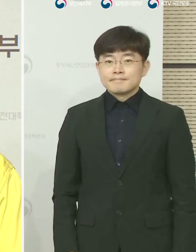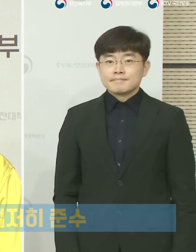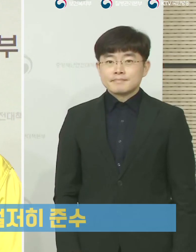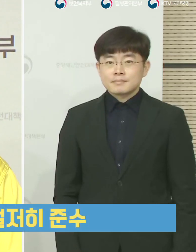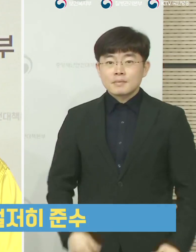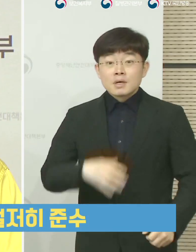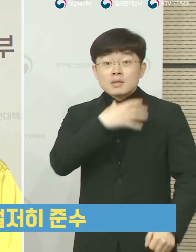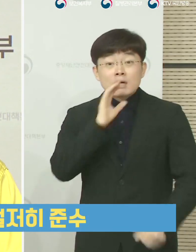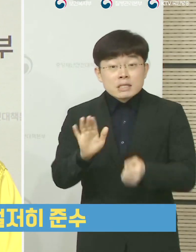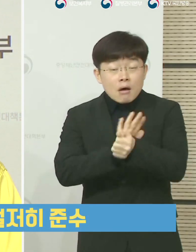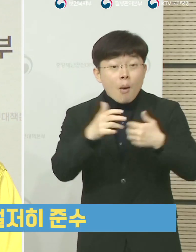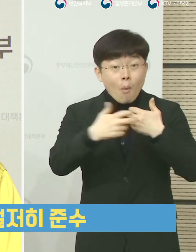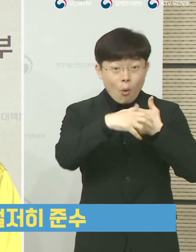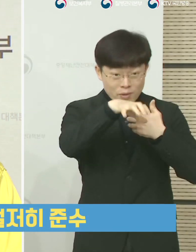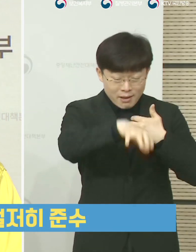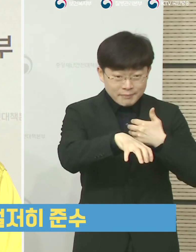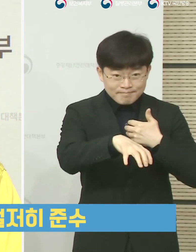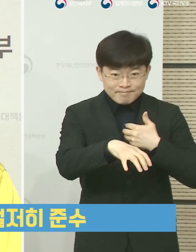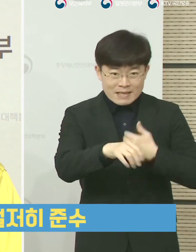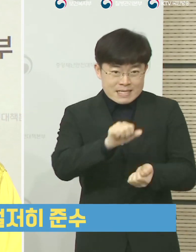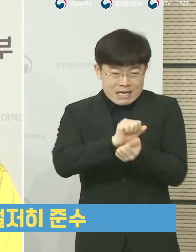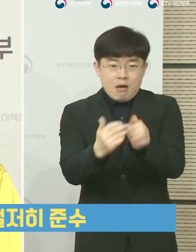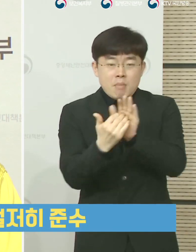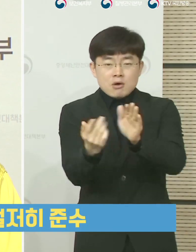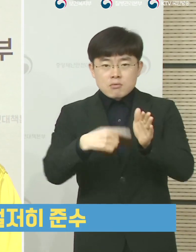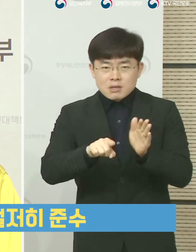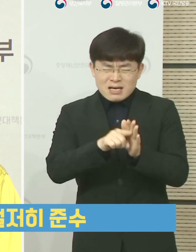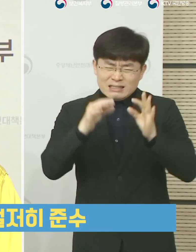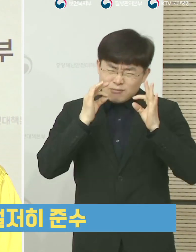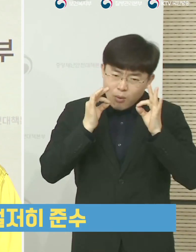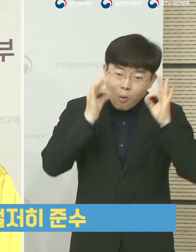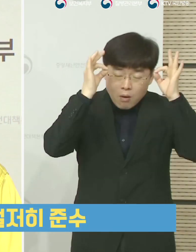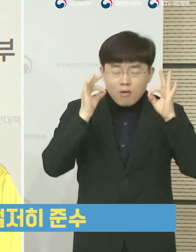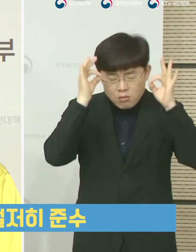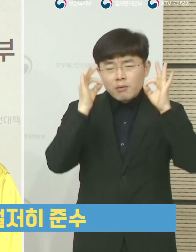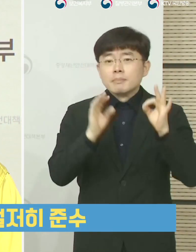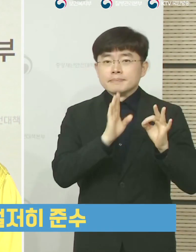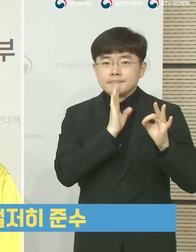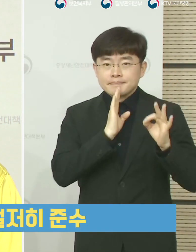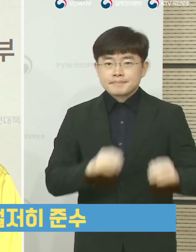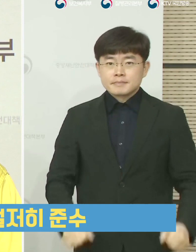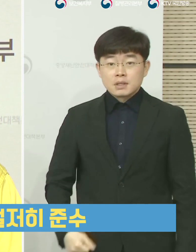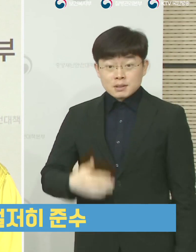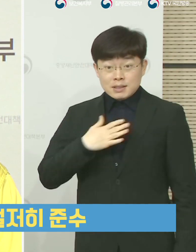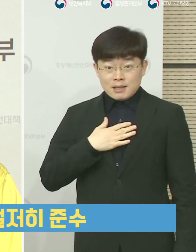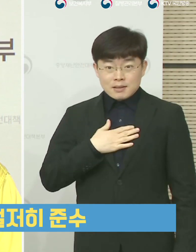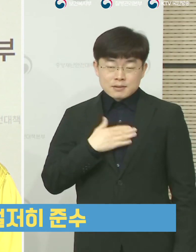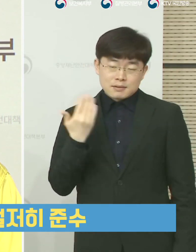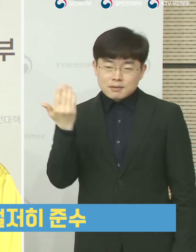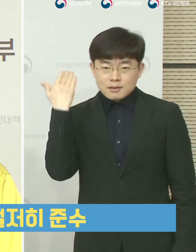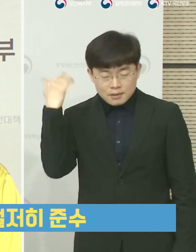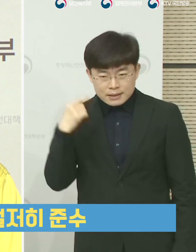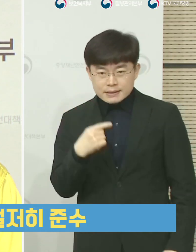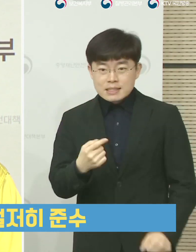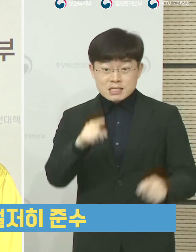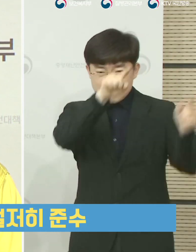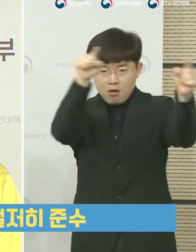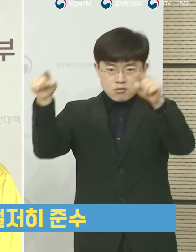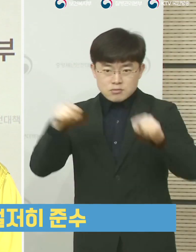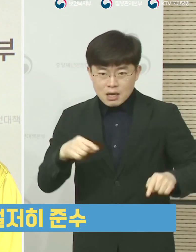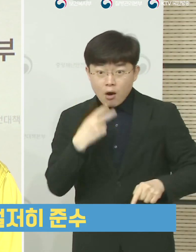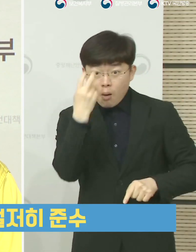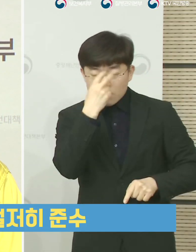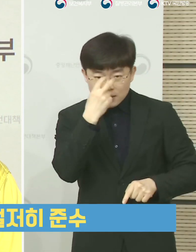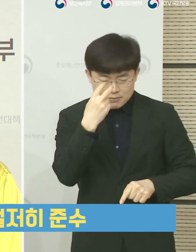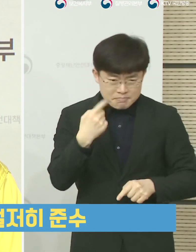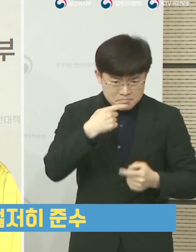대다수 요양병원은 지금 방역관리에 만전을 기하시면서 굉장히 열심히 해주고 계십니다. 저희가 2차례에 걸쳐서 전국 일제 점검을 했을